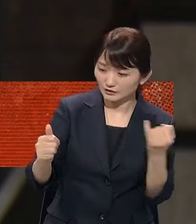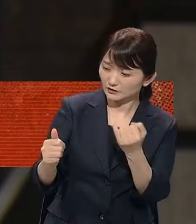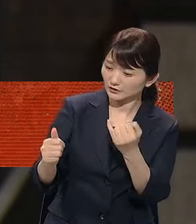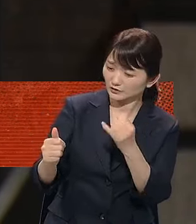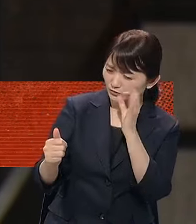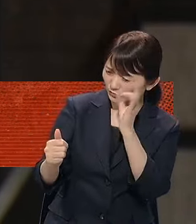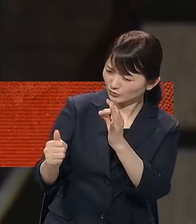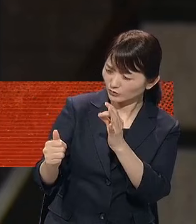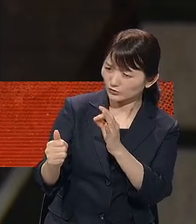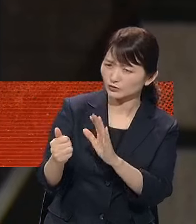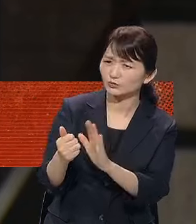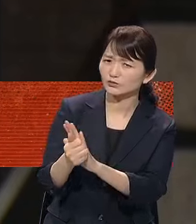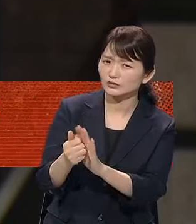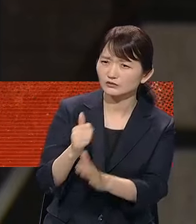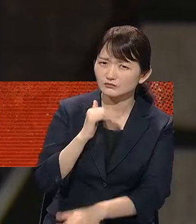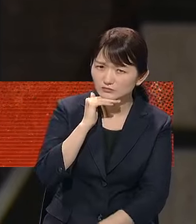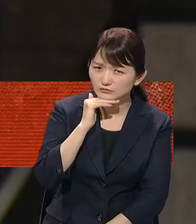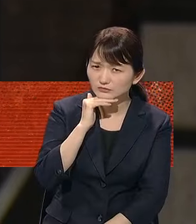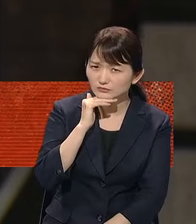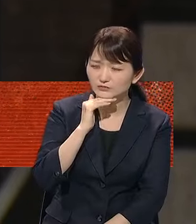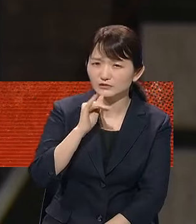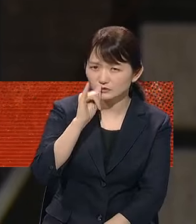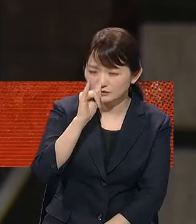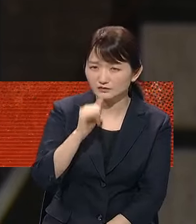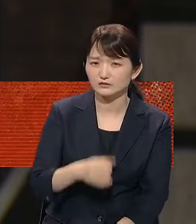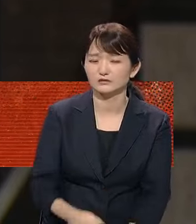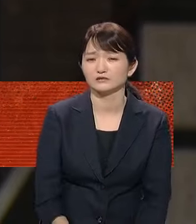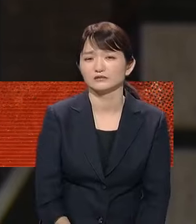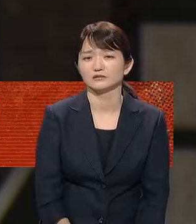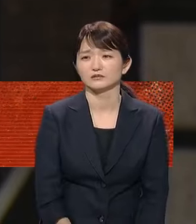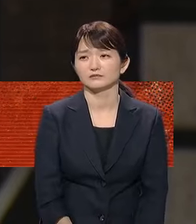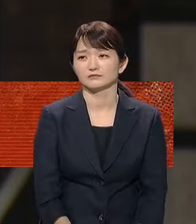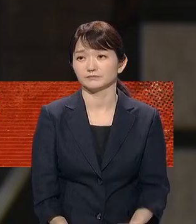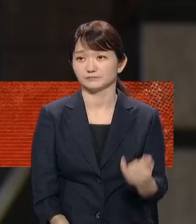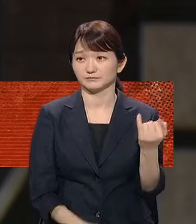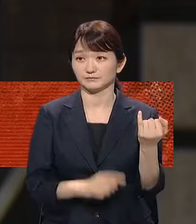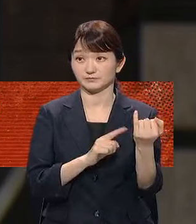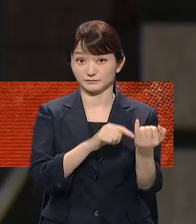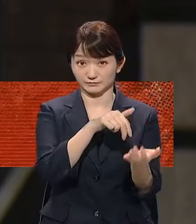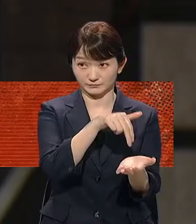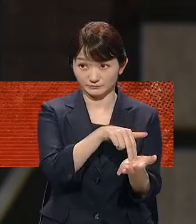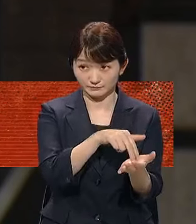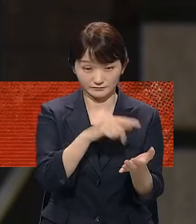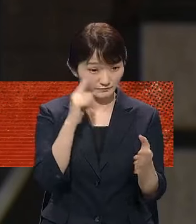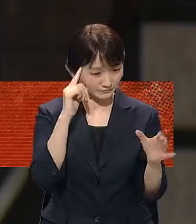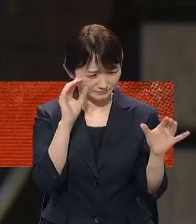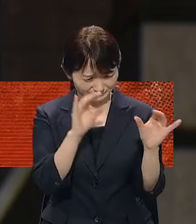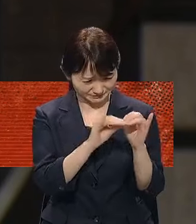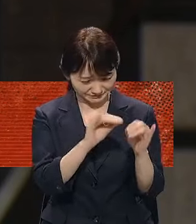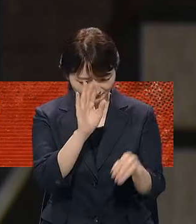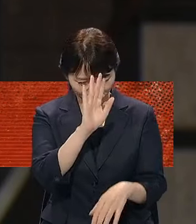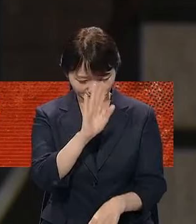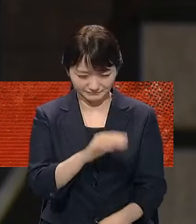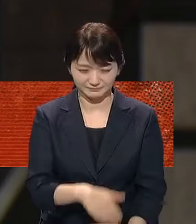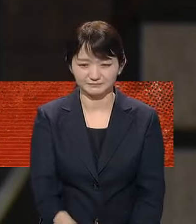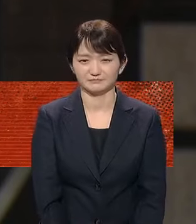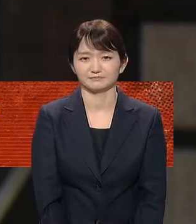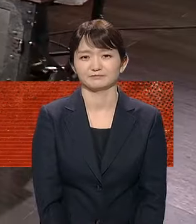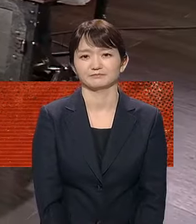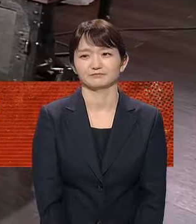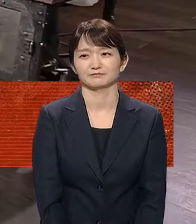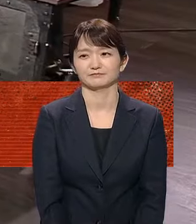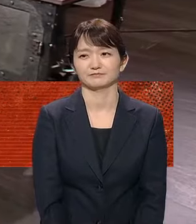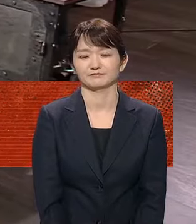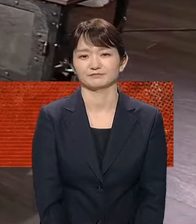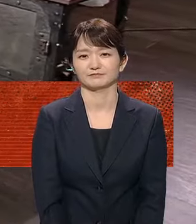격려해 주고 기다려야 될 때가 있습니다 그래서 저는이 그 여성의 입장에 동의를 하지 않았습니다 그렇군요 자